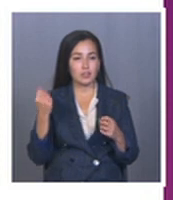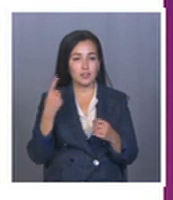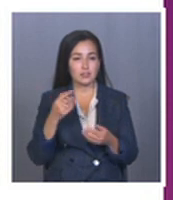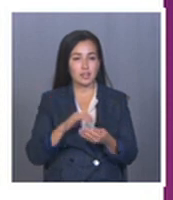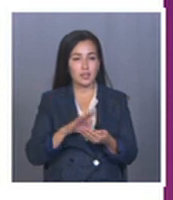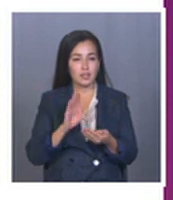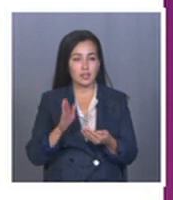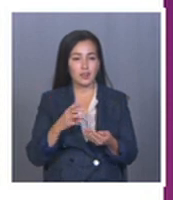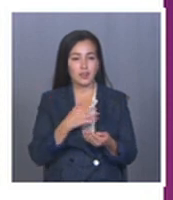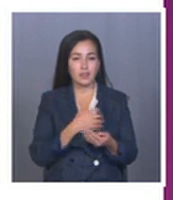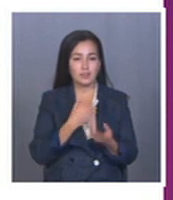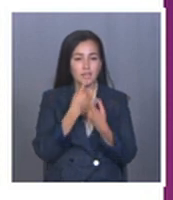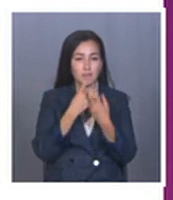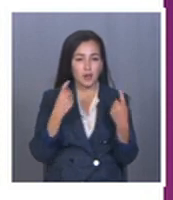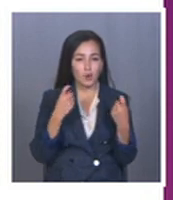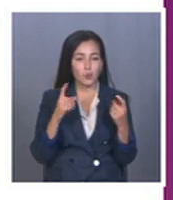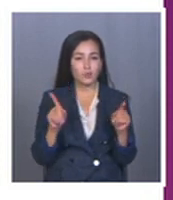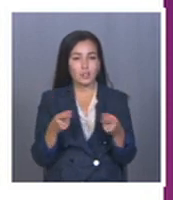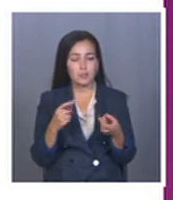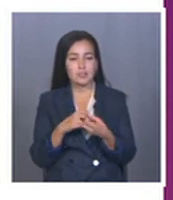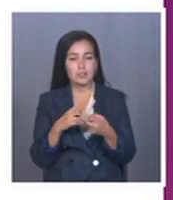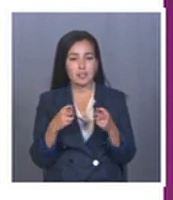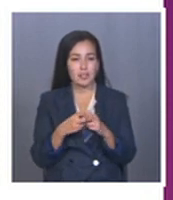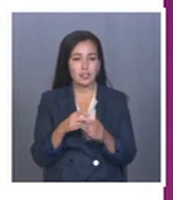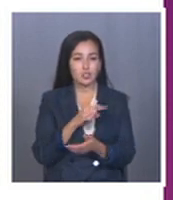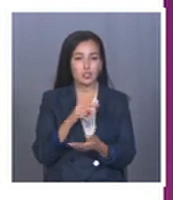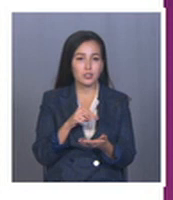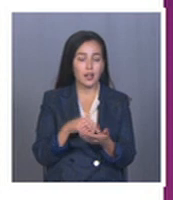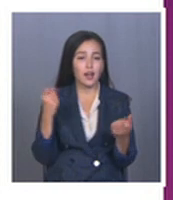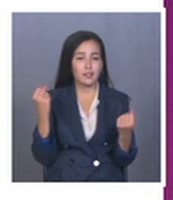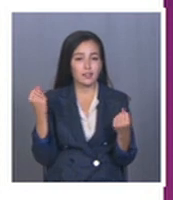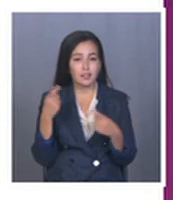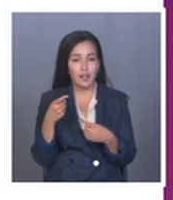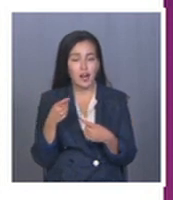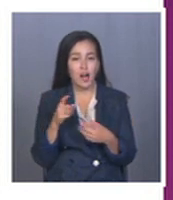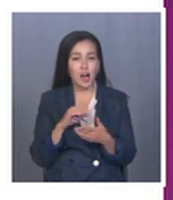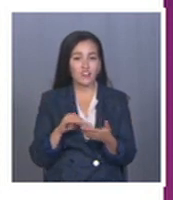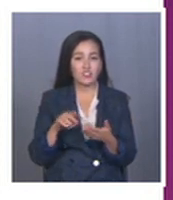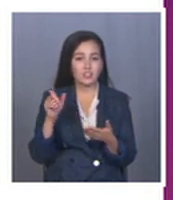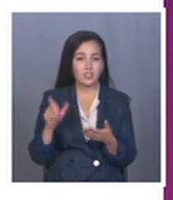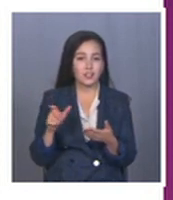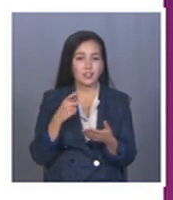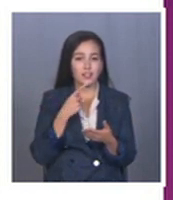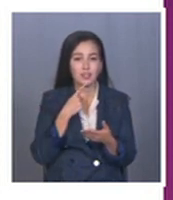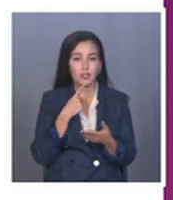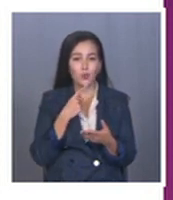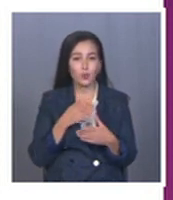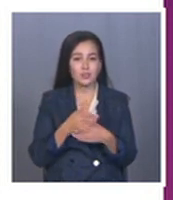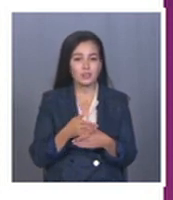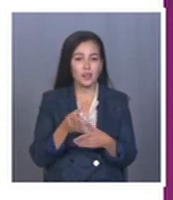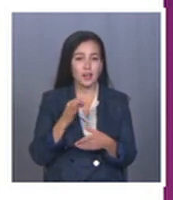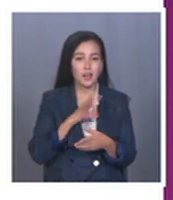негізгі ақпаратпен көтерілген мәселелерді анықтайсыз, автордың тілдік қолданысы арқылы астарлы